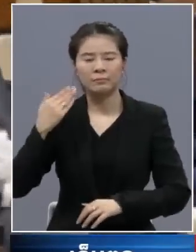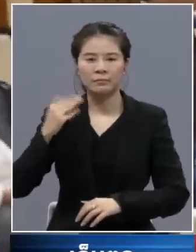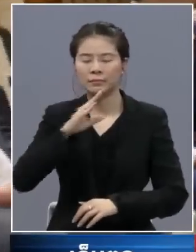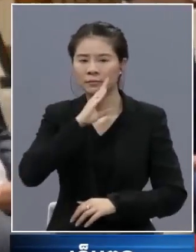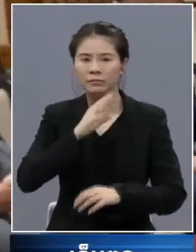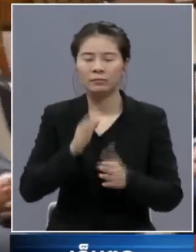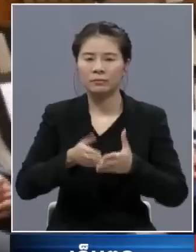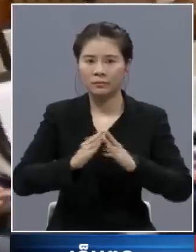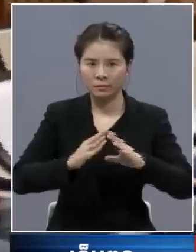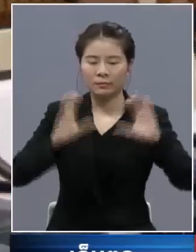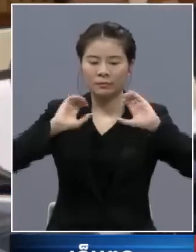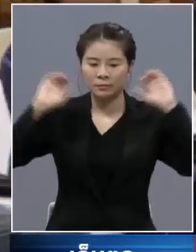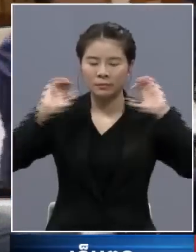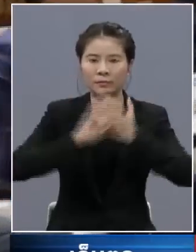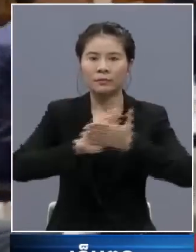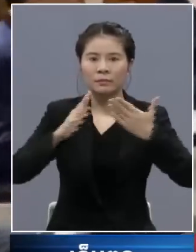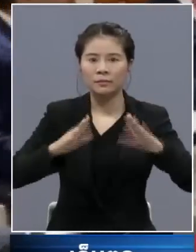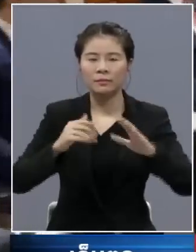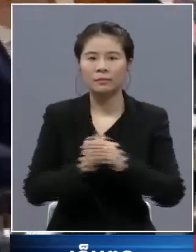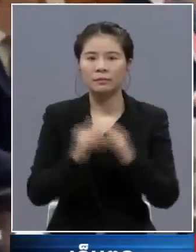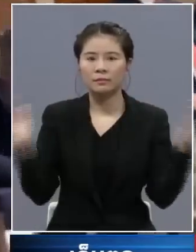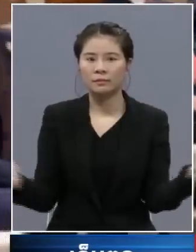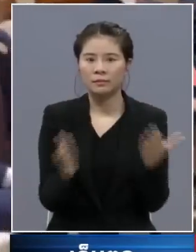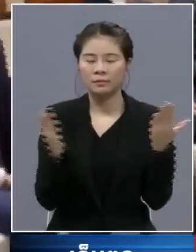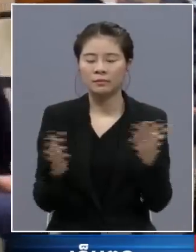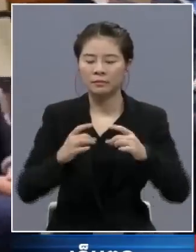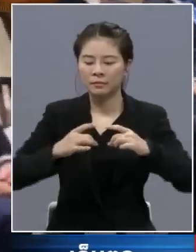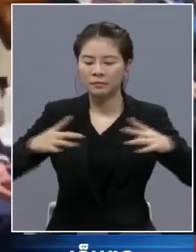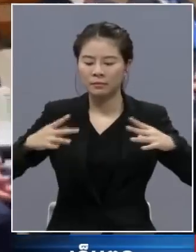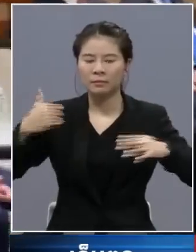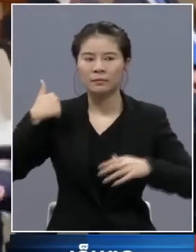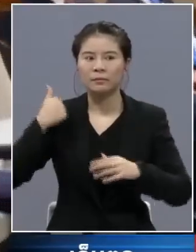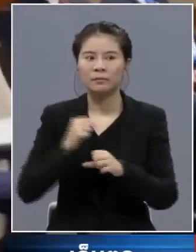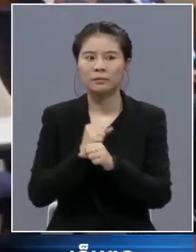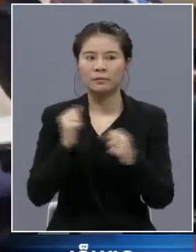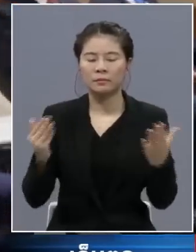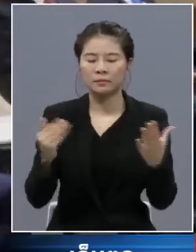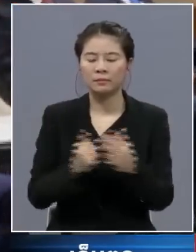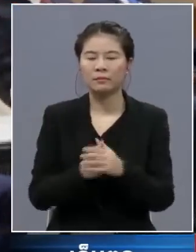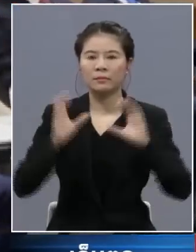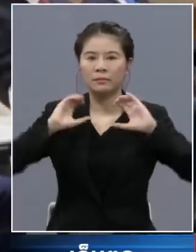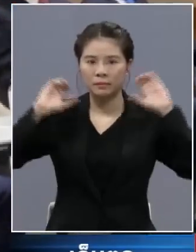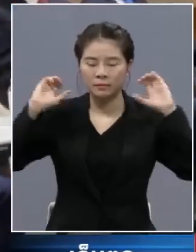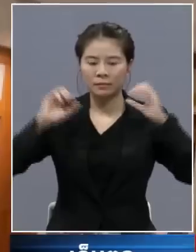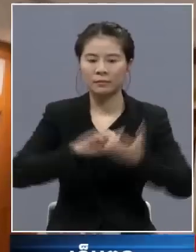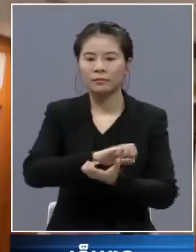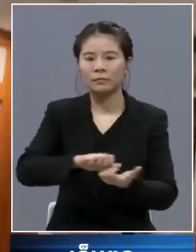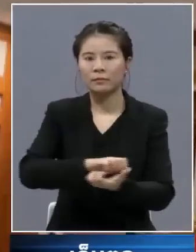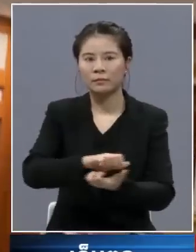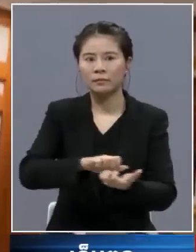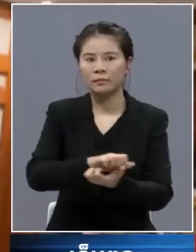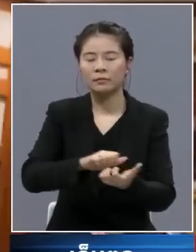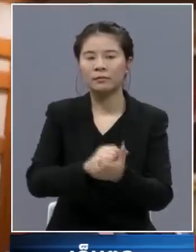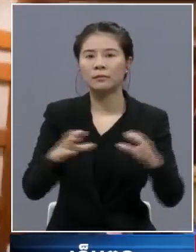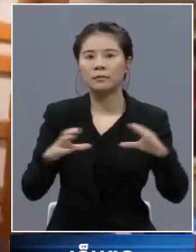แล้วแล้วการผลักดันเนี่ยมันจะมีความขัดแย้งกันหรือไม่โดยเฉพาะอย่างยิ่งมันเป็นรัฐบาลผสมอะครับอย่างก้